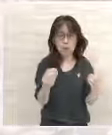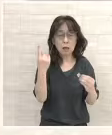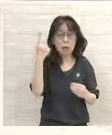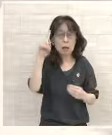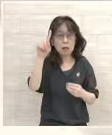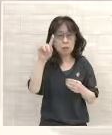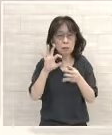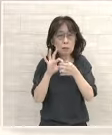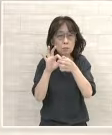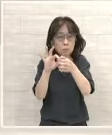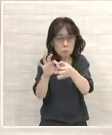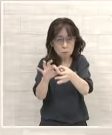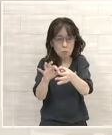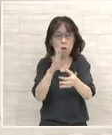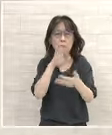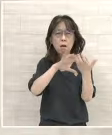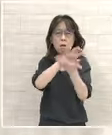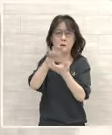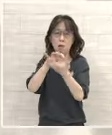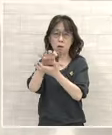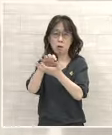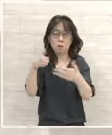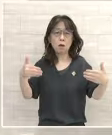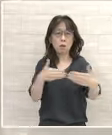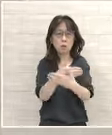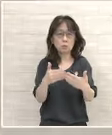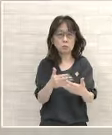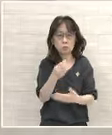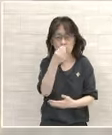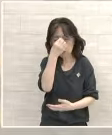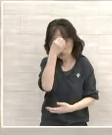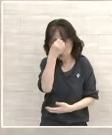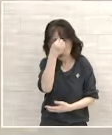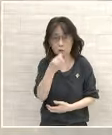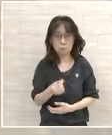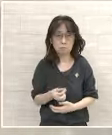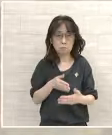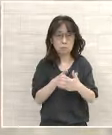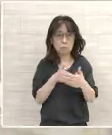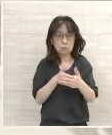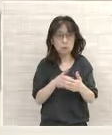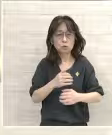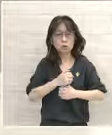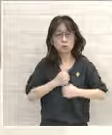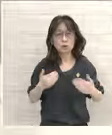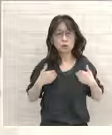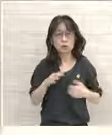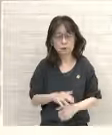吹き溜まりによる交通障害などに十分注意が必要です。